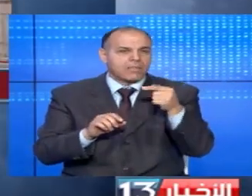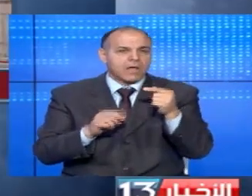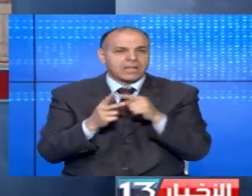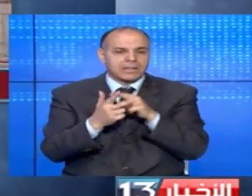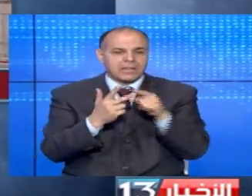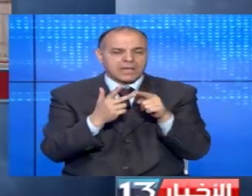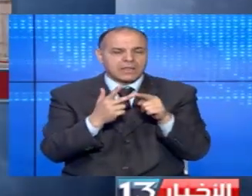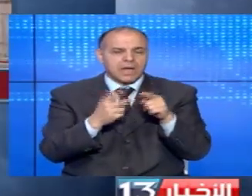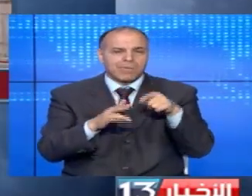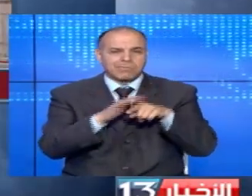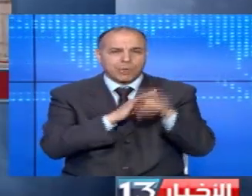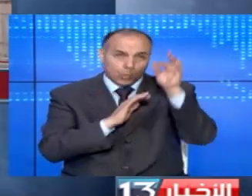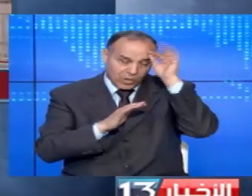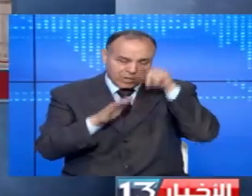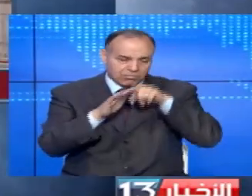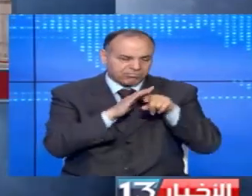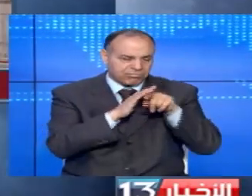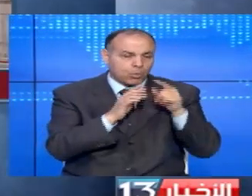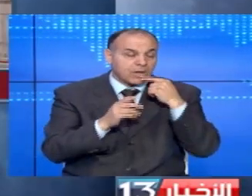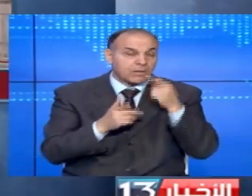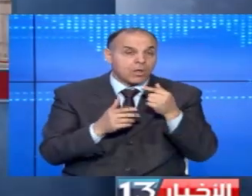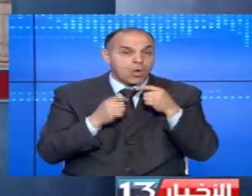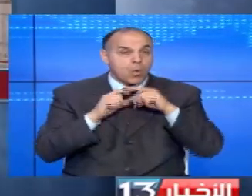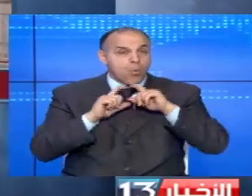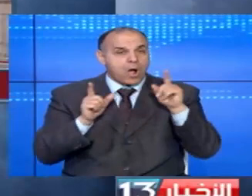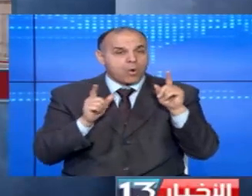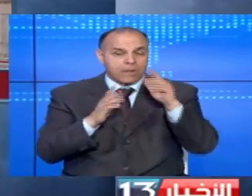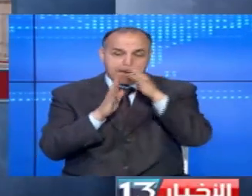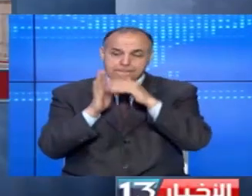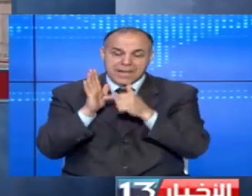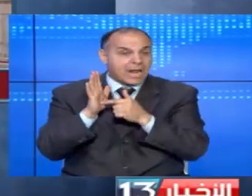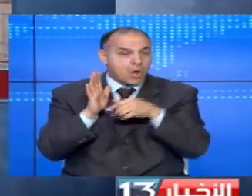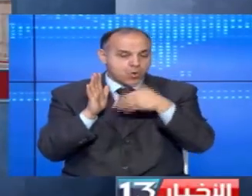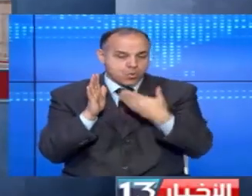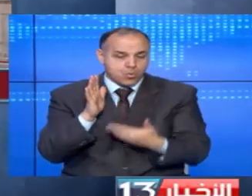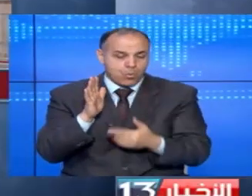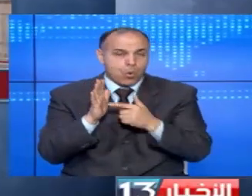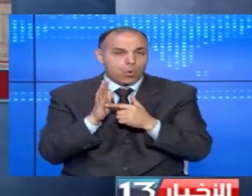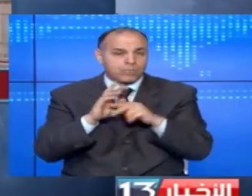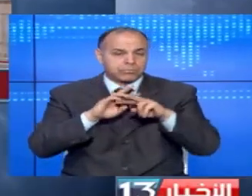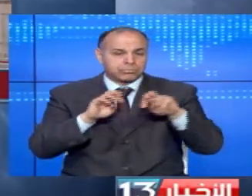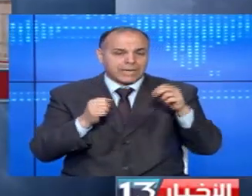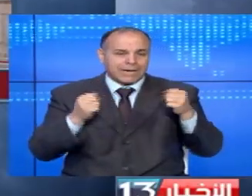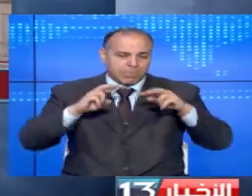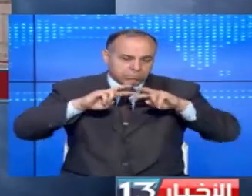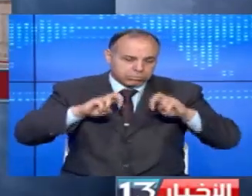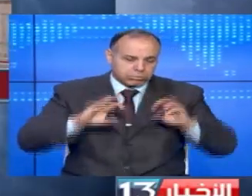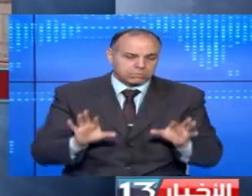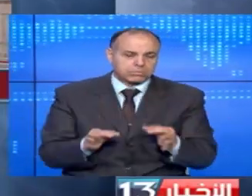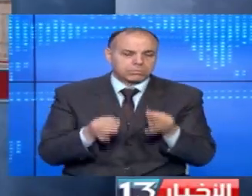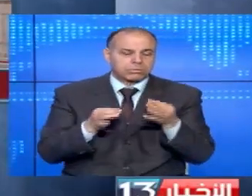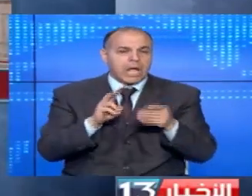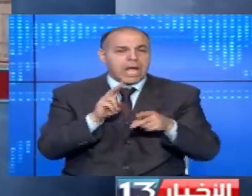مهربين التونسيين واوضحت في بلاغ لها انه بتفتيش السياره تم العثور على اكثر من اثنتين